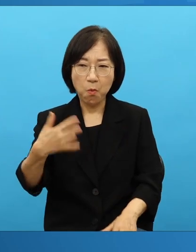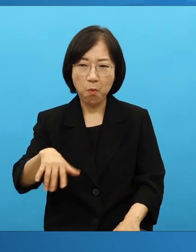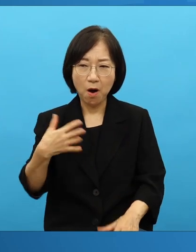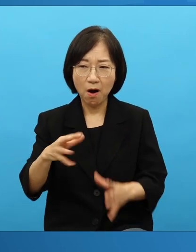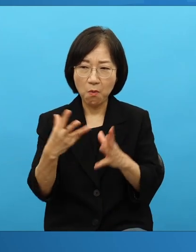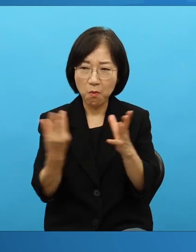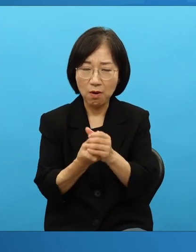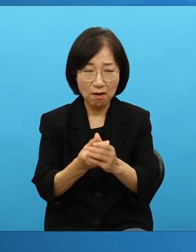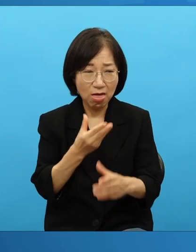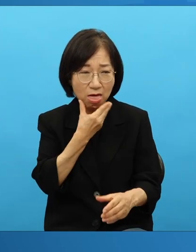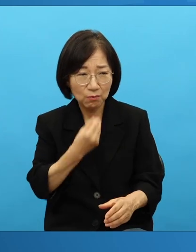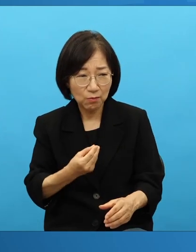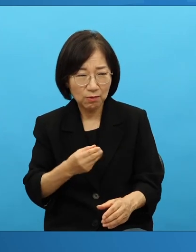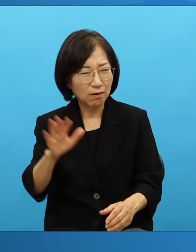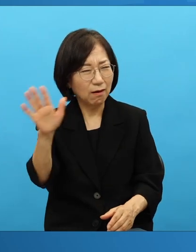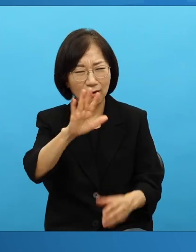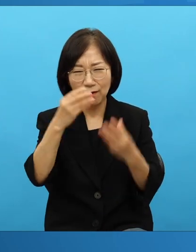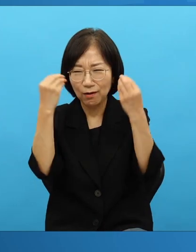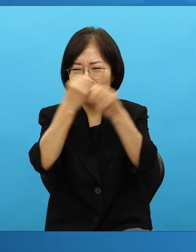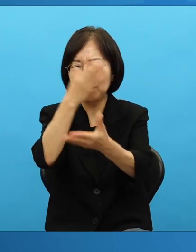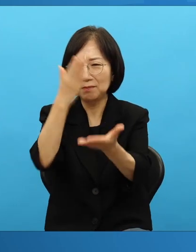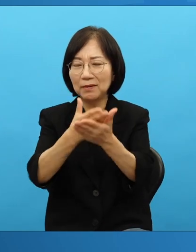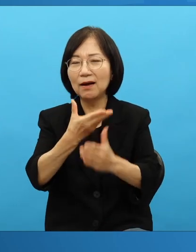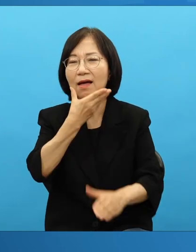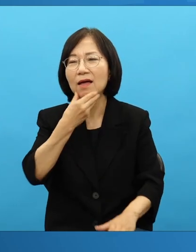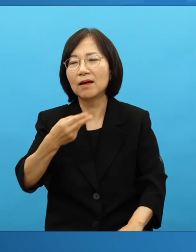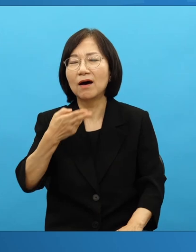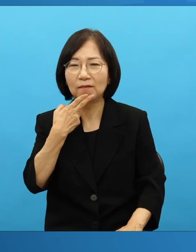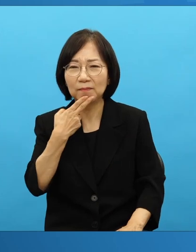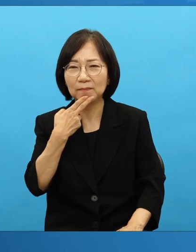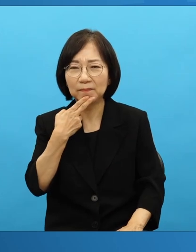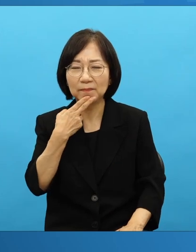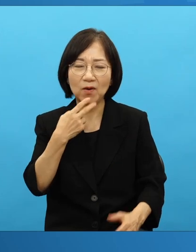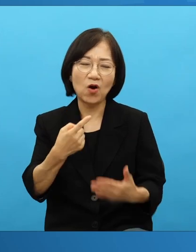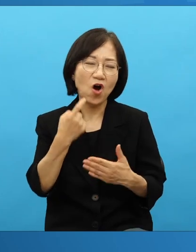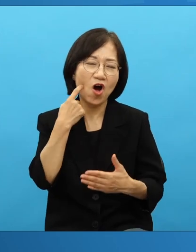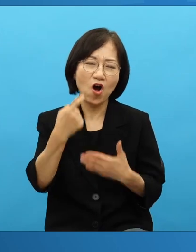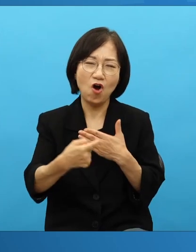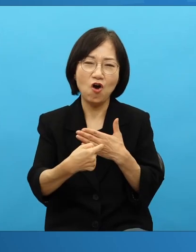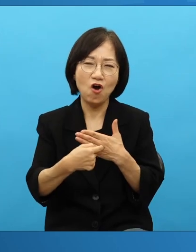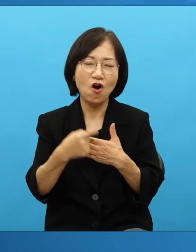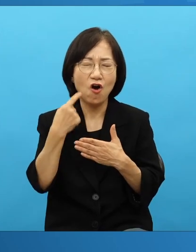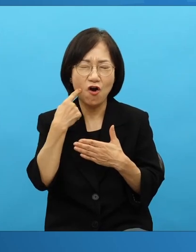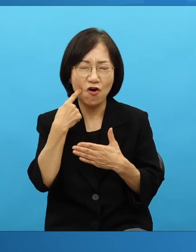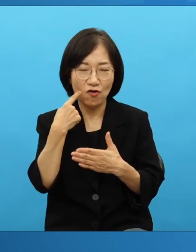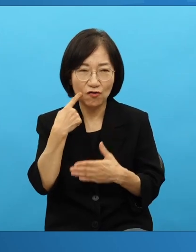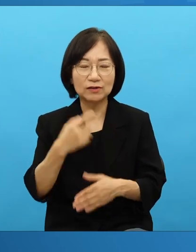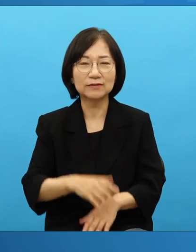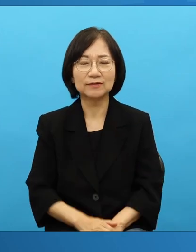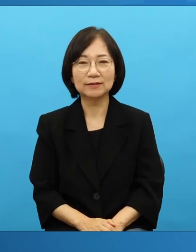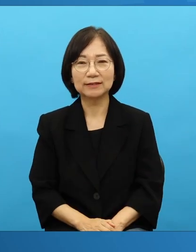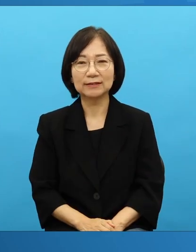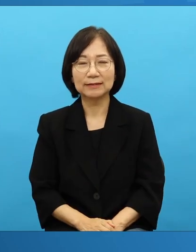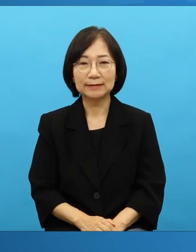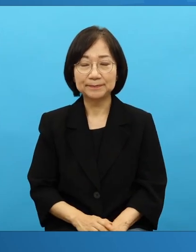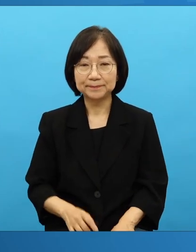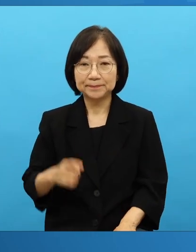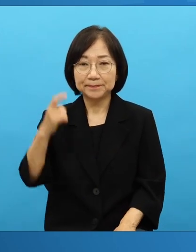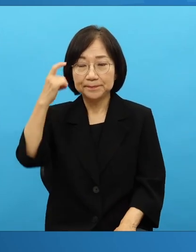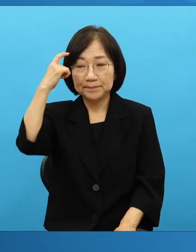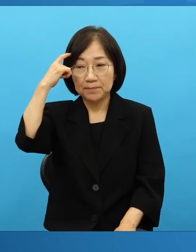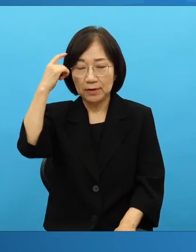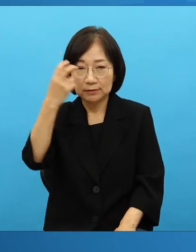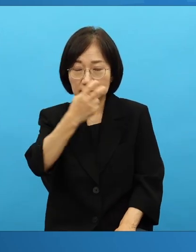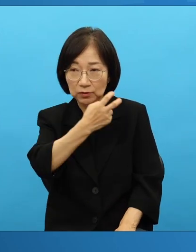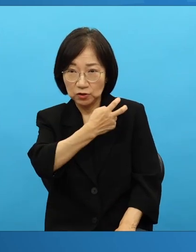而世上人说幸福不是的。 거짓말이에요. 都是谎言. 머리가 너무 좋아가지고 글자 한 번만 안 잊어먹는 사람